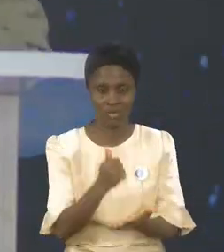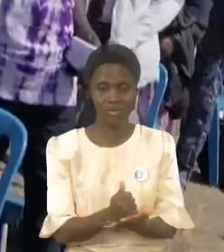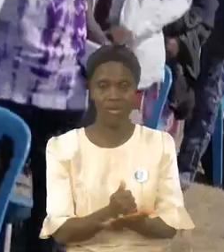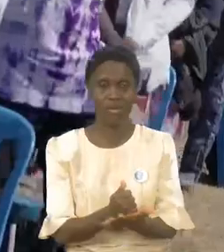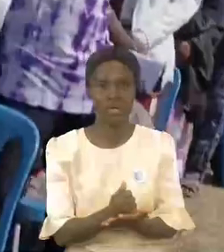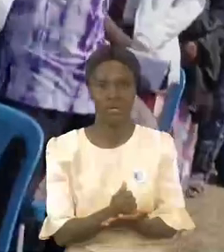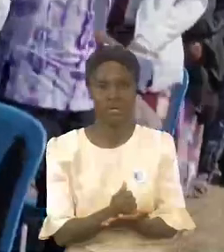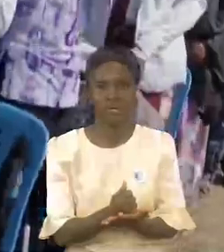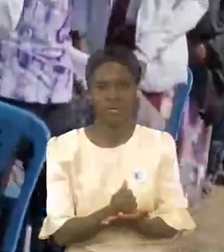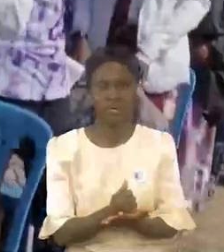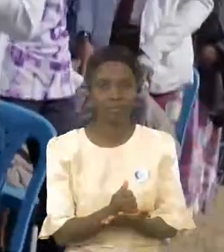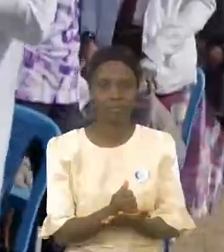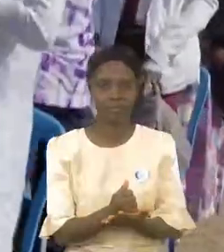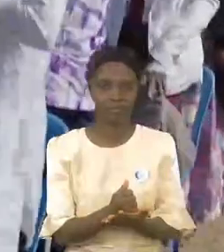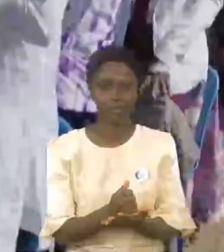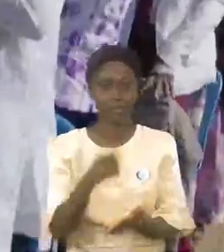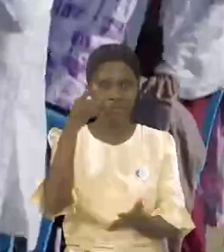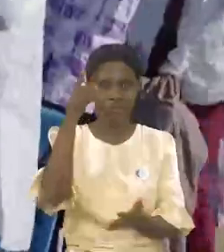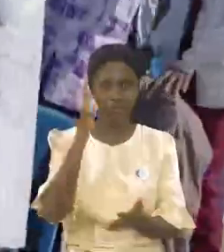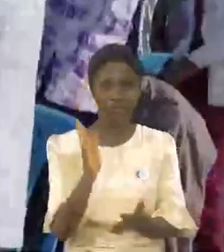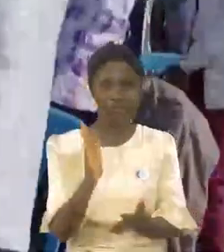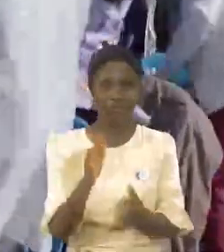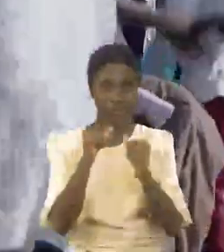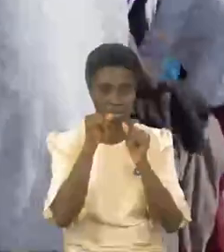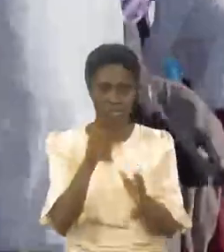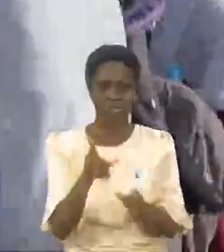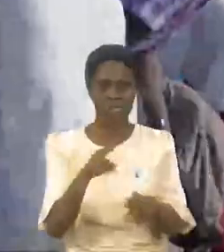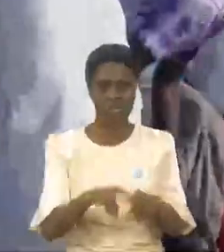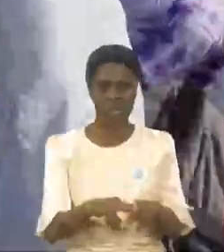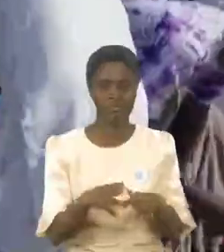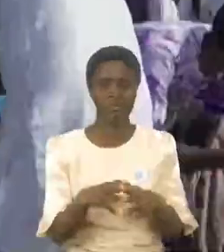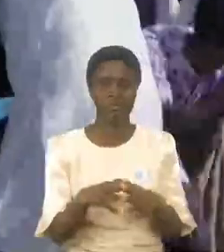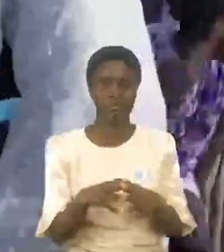dise Amen. Que le Seigneur vous bénisse, asseyez-vous.